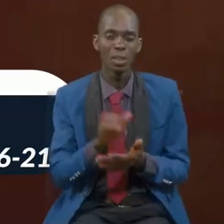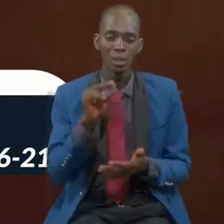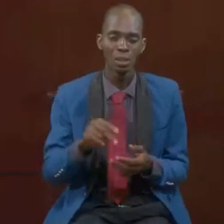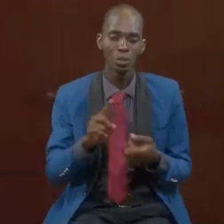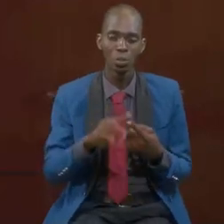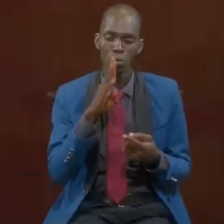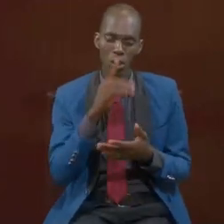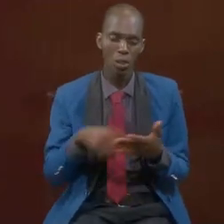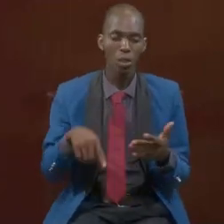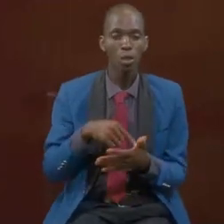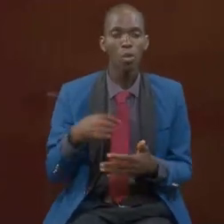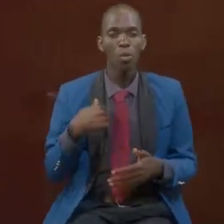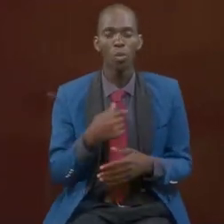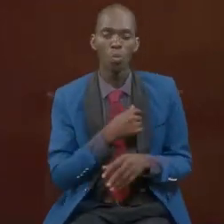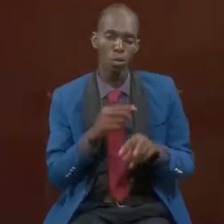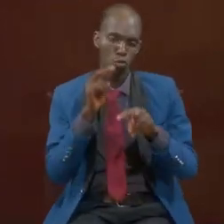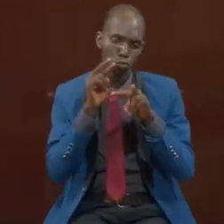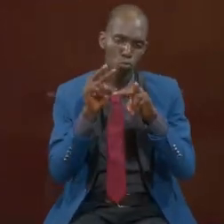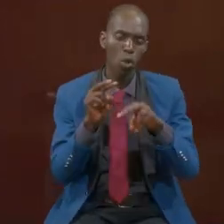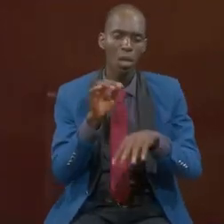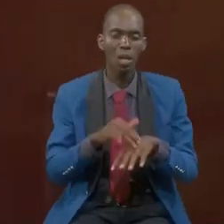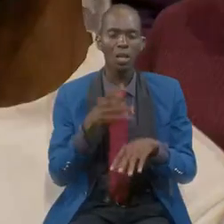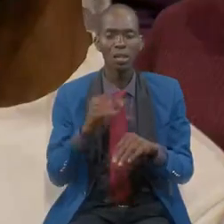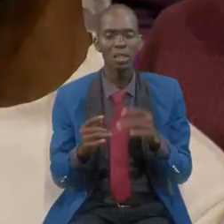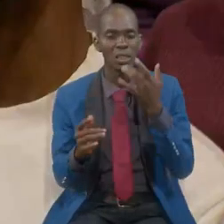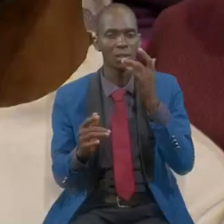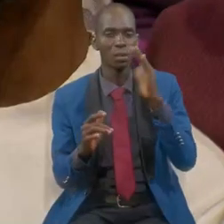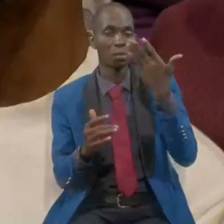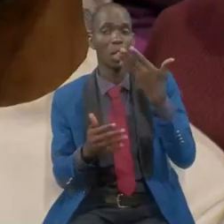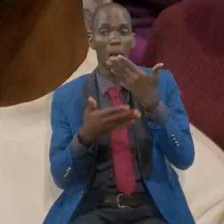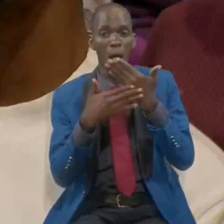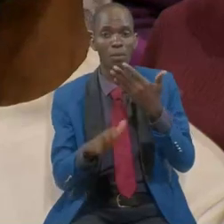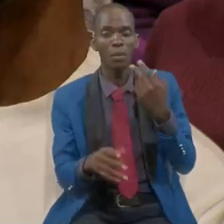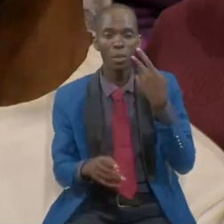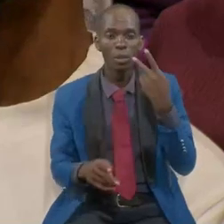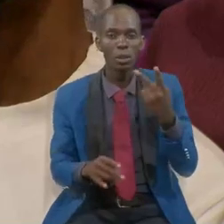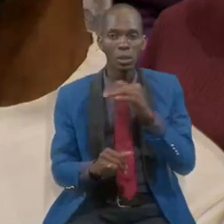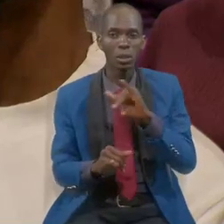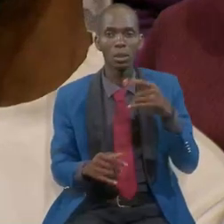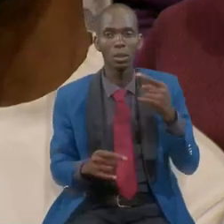et les choses à corriger, nous nous voyons dans le miroir. Et si après